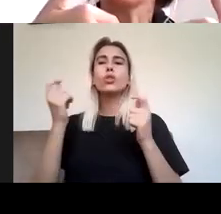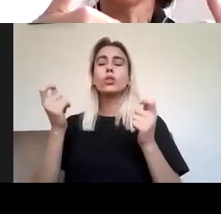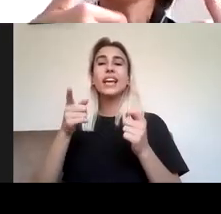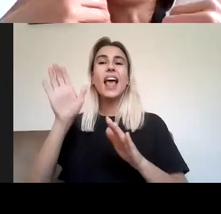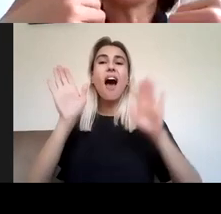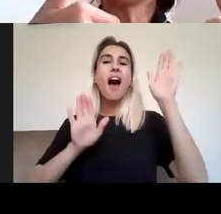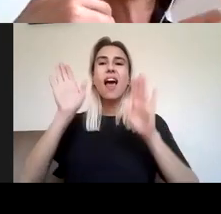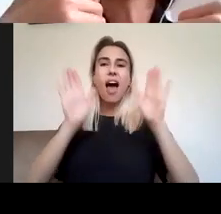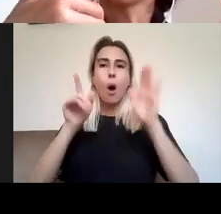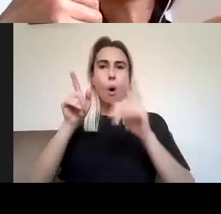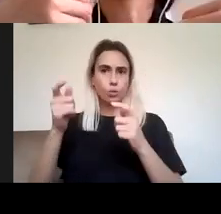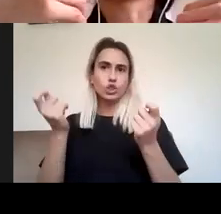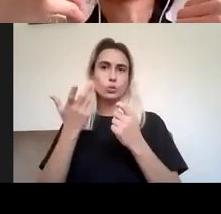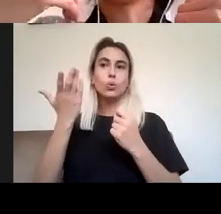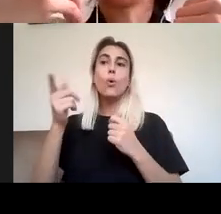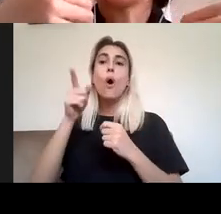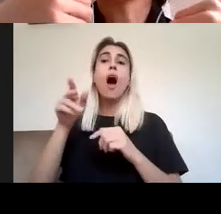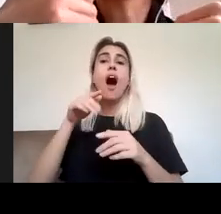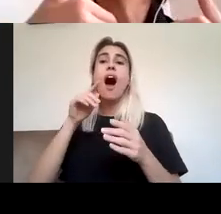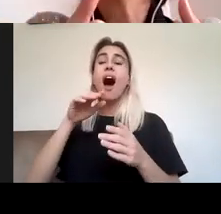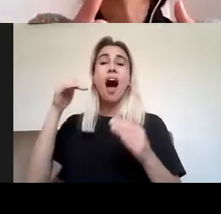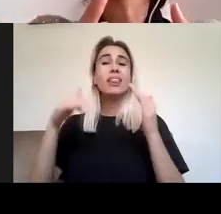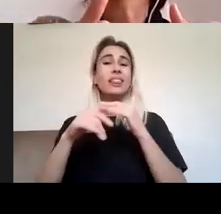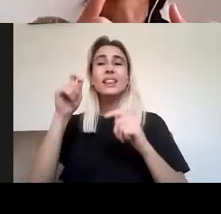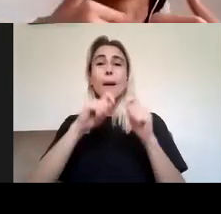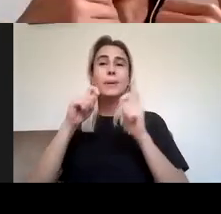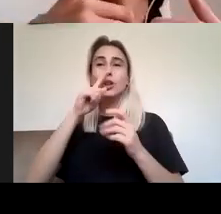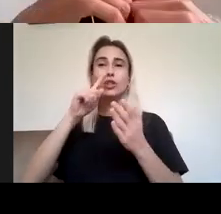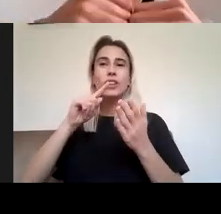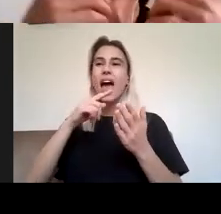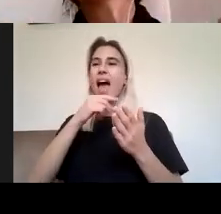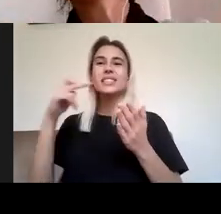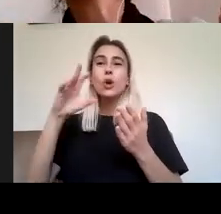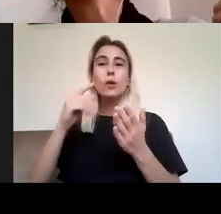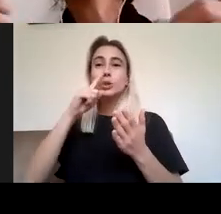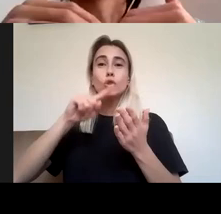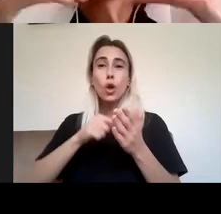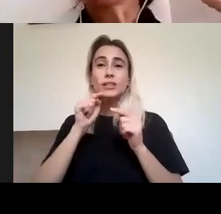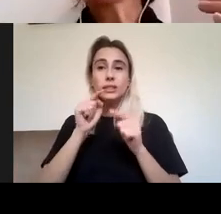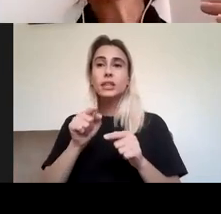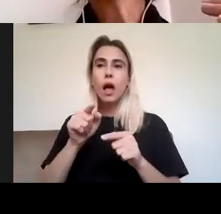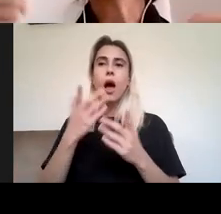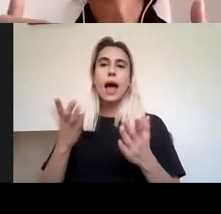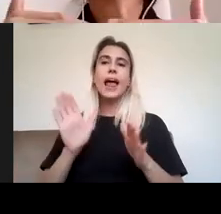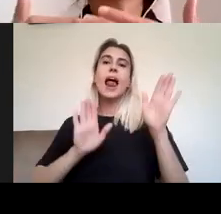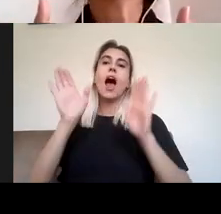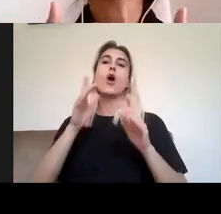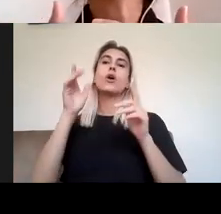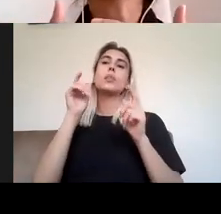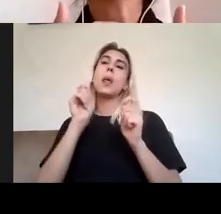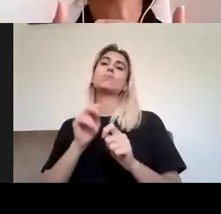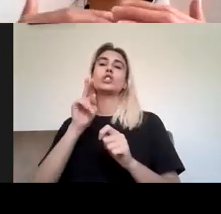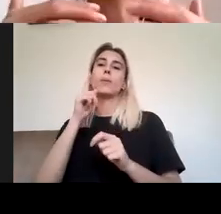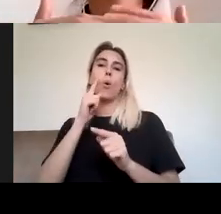ihalelerde altyapı noktasında eksikliklerin olması durumunda hele ihaleye göre yapmış oluyor fakat